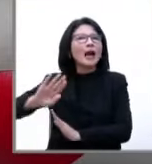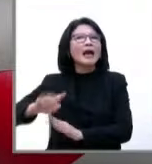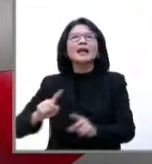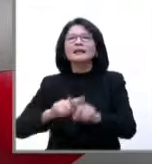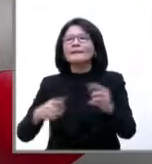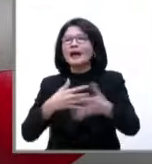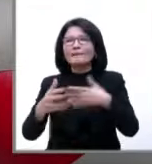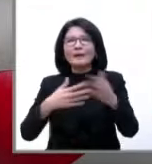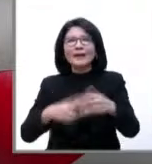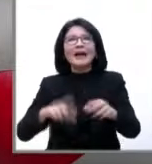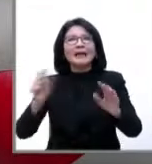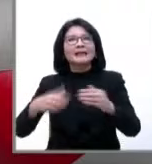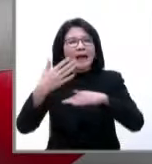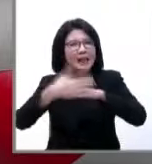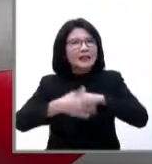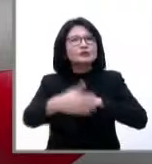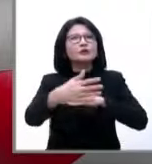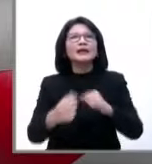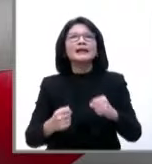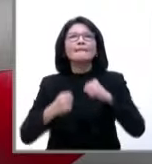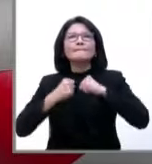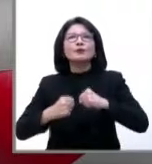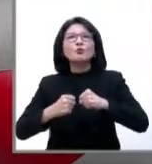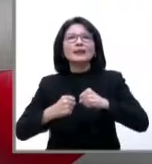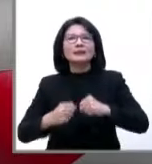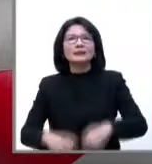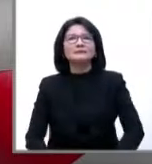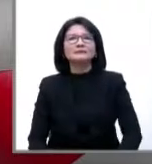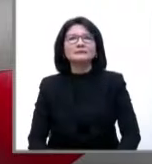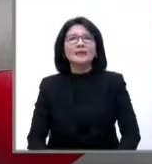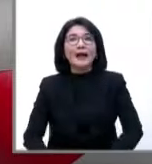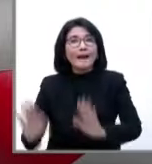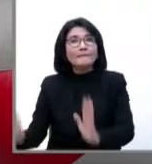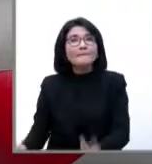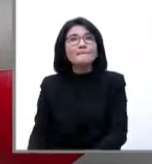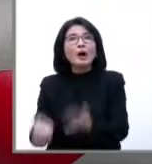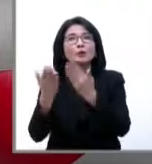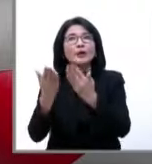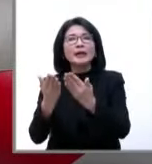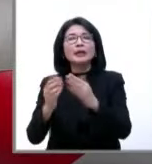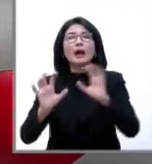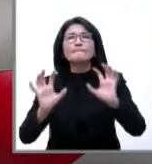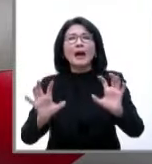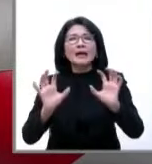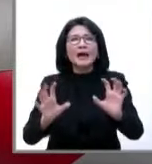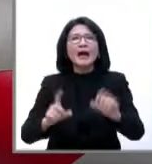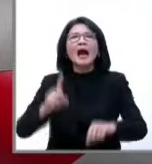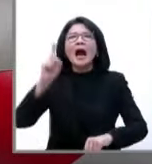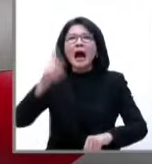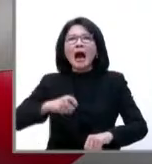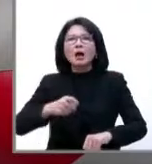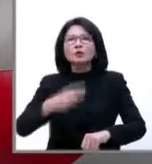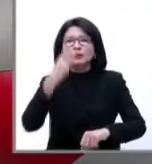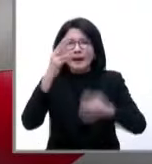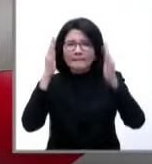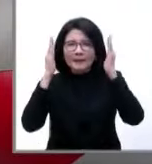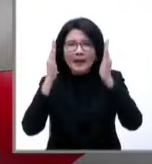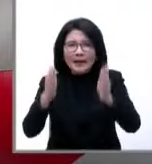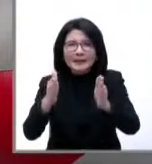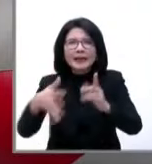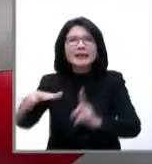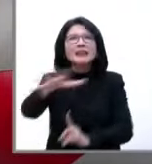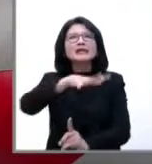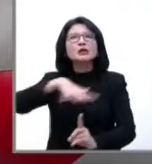dan akan kita perkuat IKN itu sekali lagi yang namanya pembangunan yang masif harus memperhatikan aspek